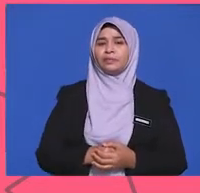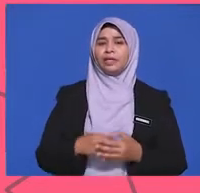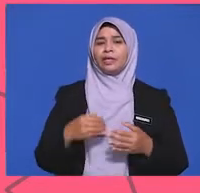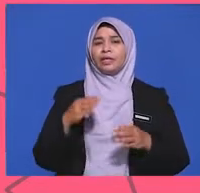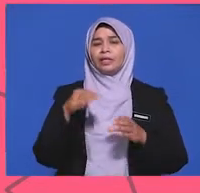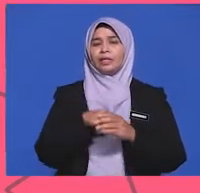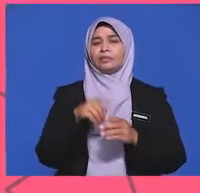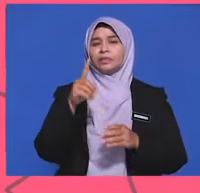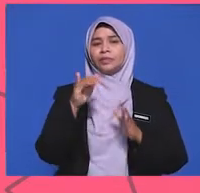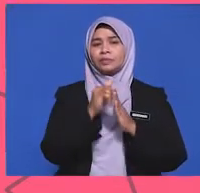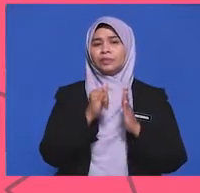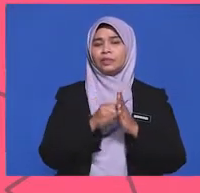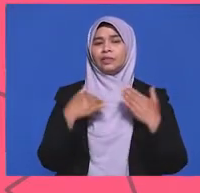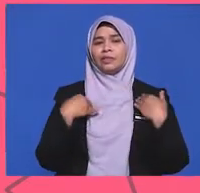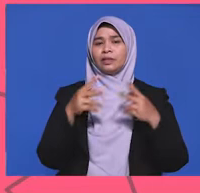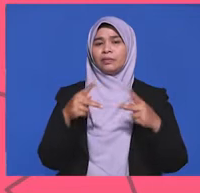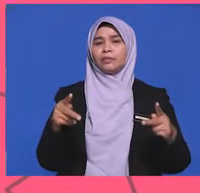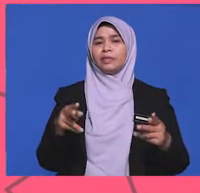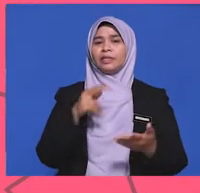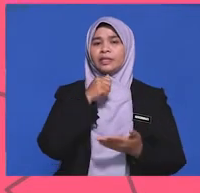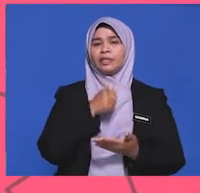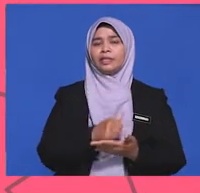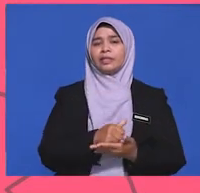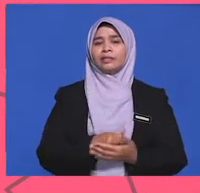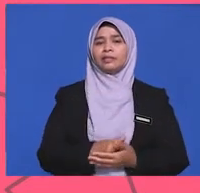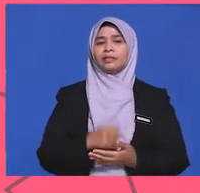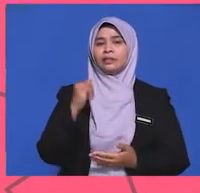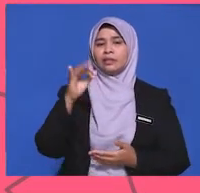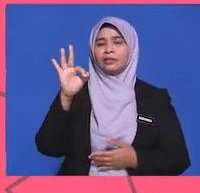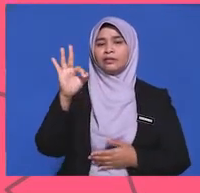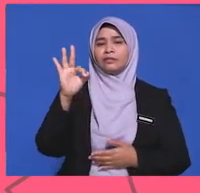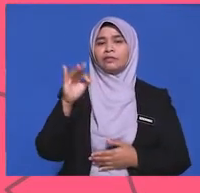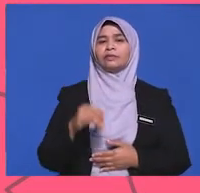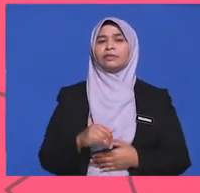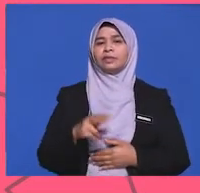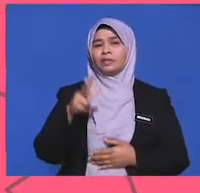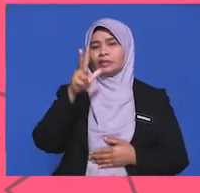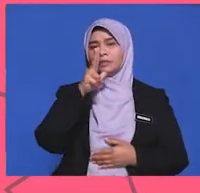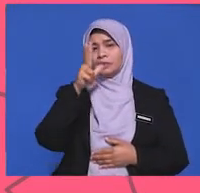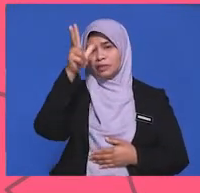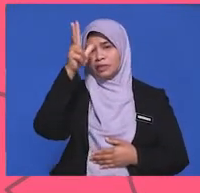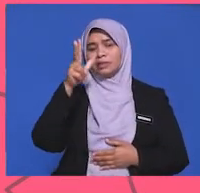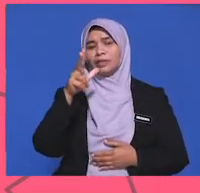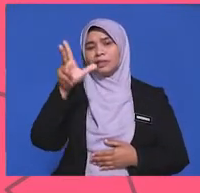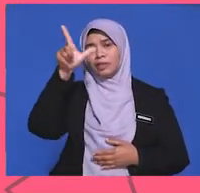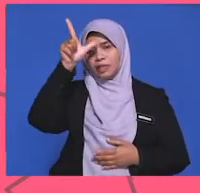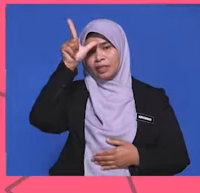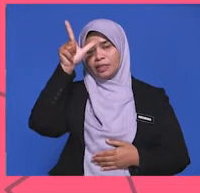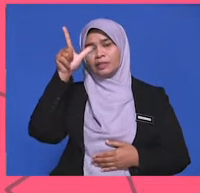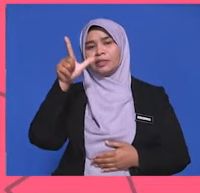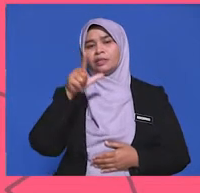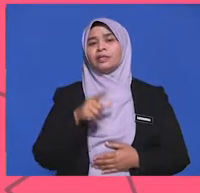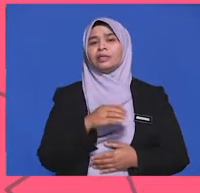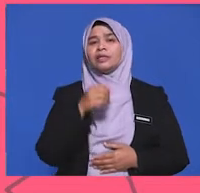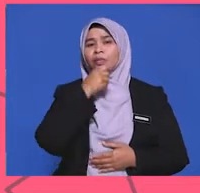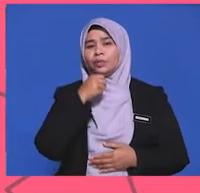ada pelbagai nilai. If kurungan jantina sama dengan lelaki dan